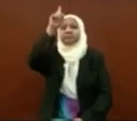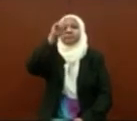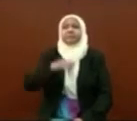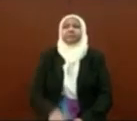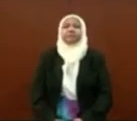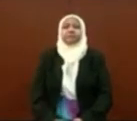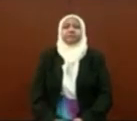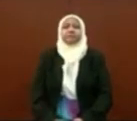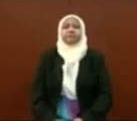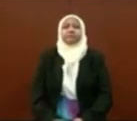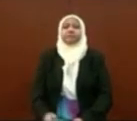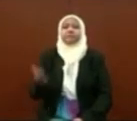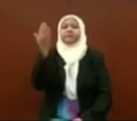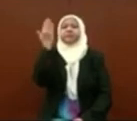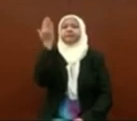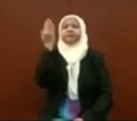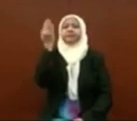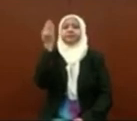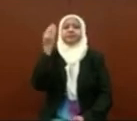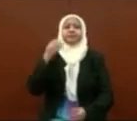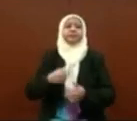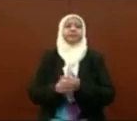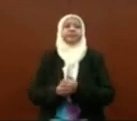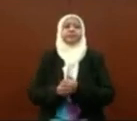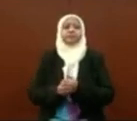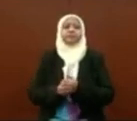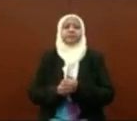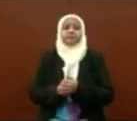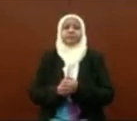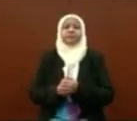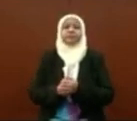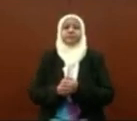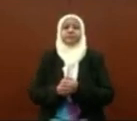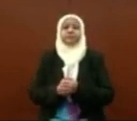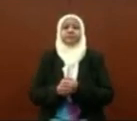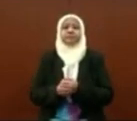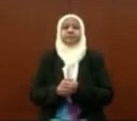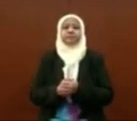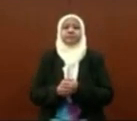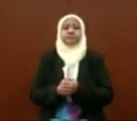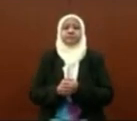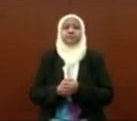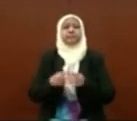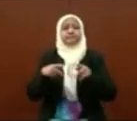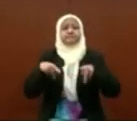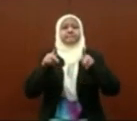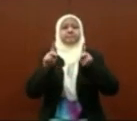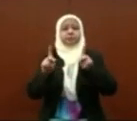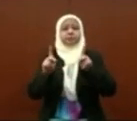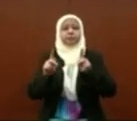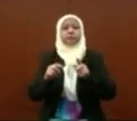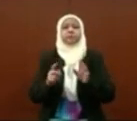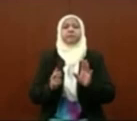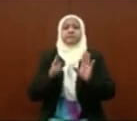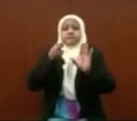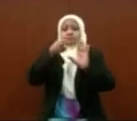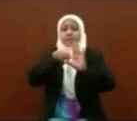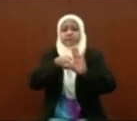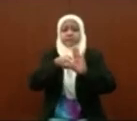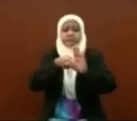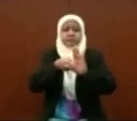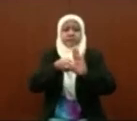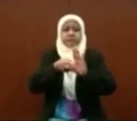tinggi-tinggi kesuburan saya panjatkan kepada Allah subhanahuwata'ala karena telah diberi ruang untuk menyertai sesi